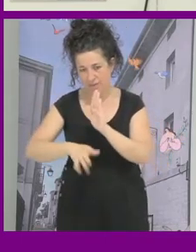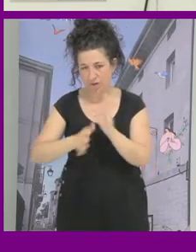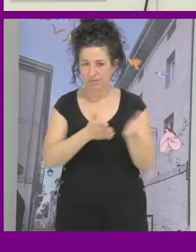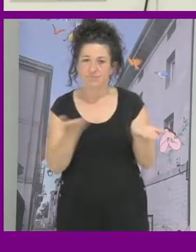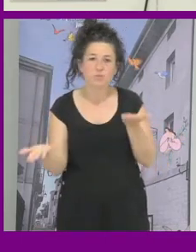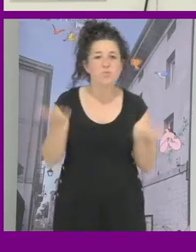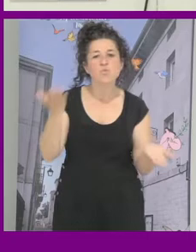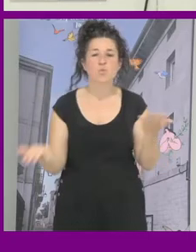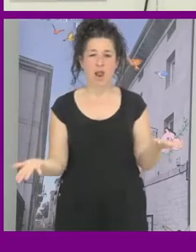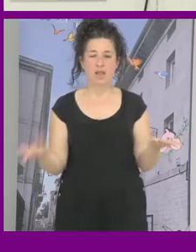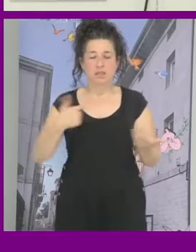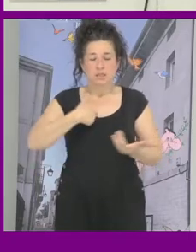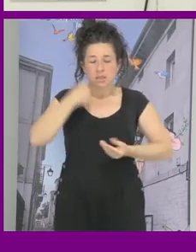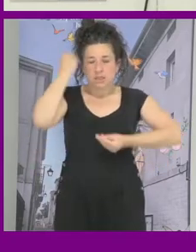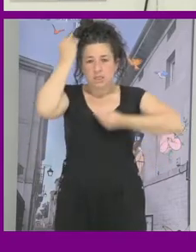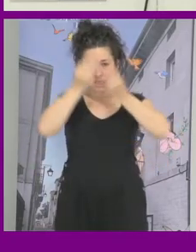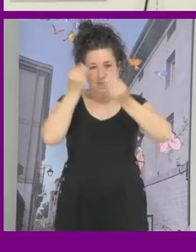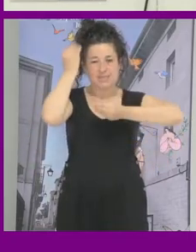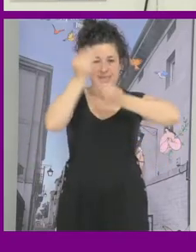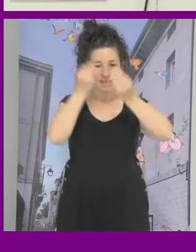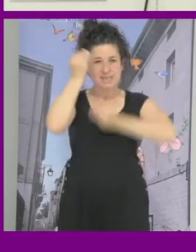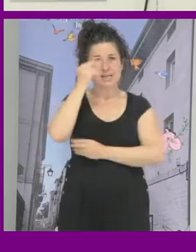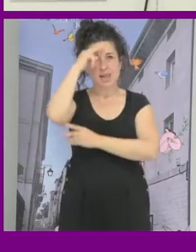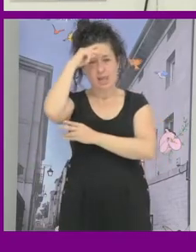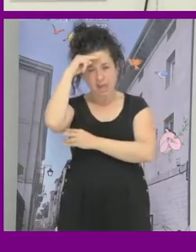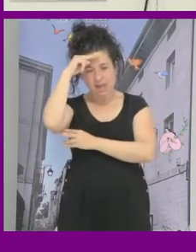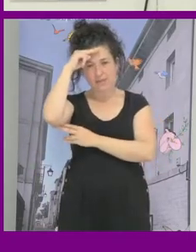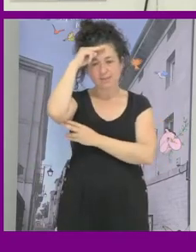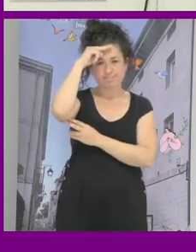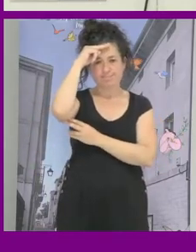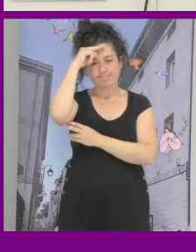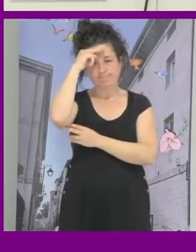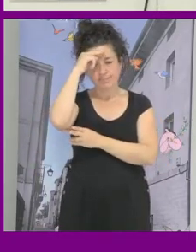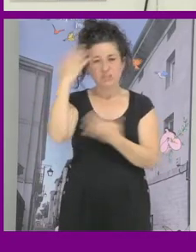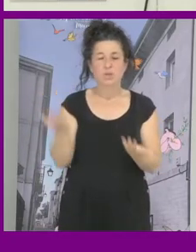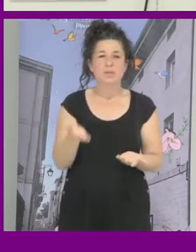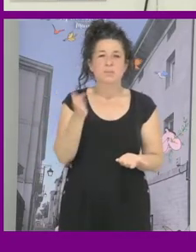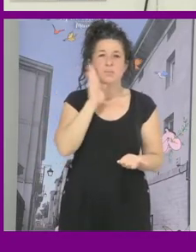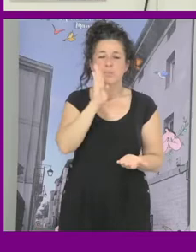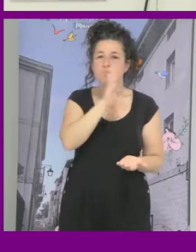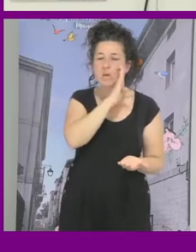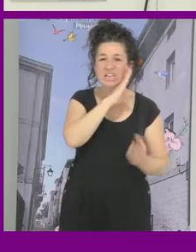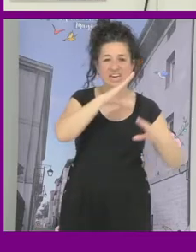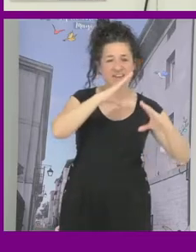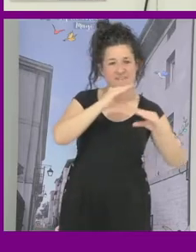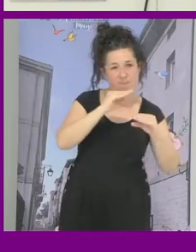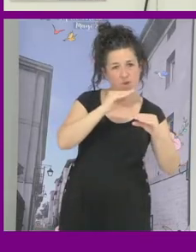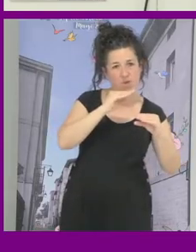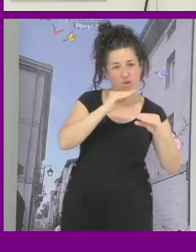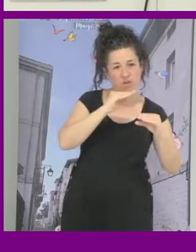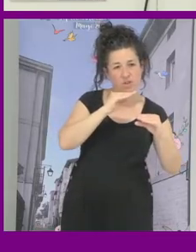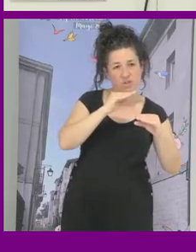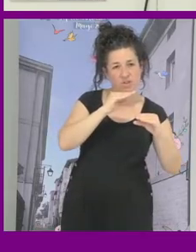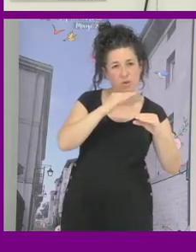nire burua ustea da, hori, ia, amatasun boioan amatasun patriarkala eraldatzeko